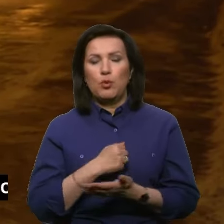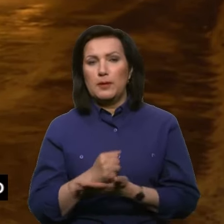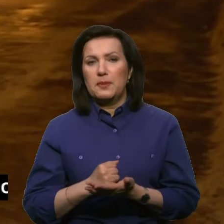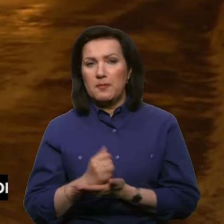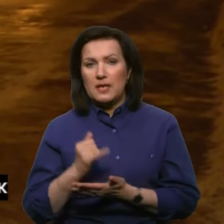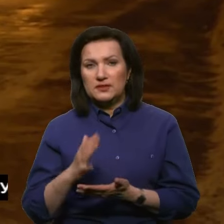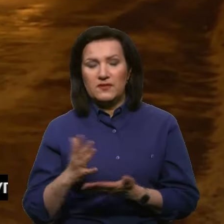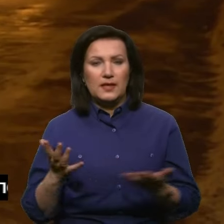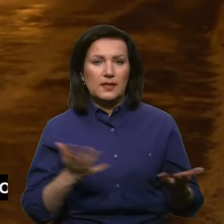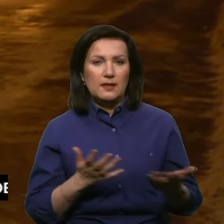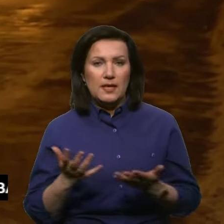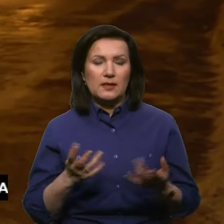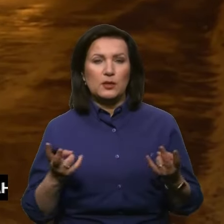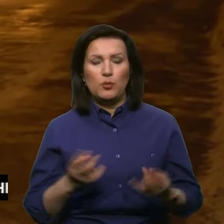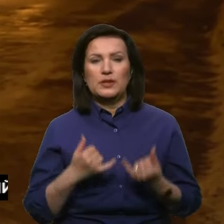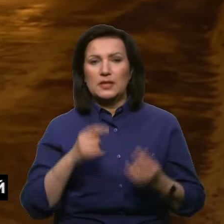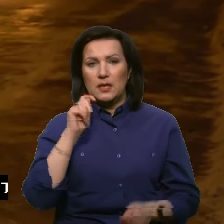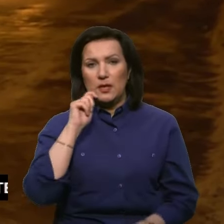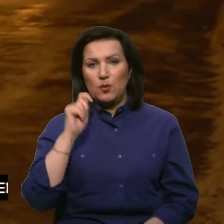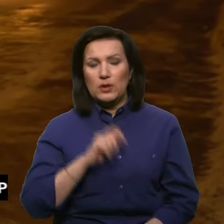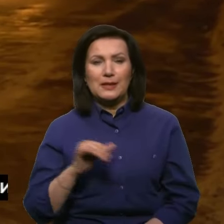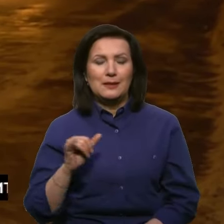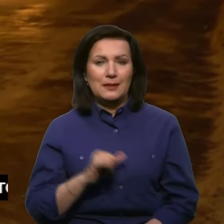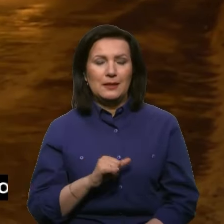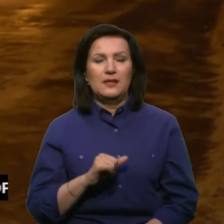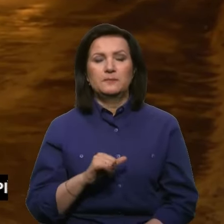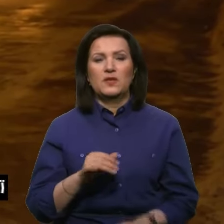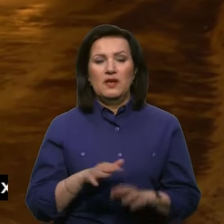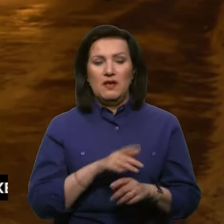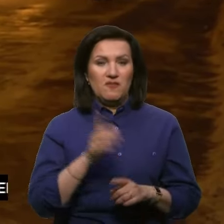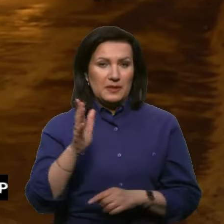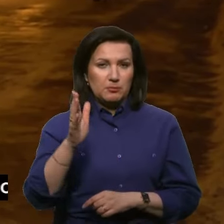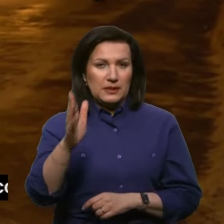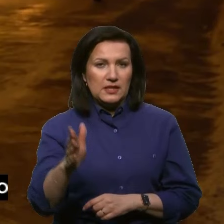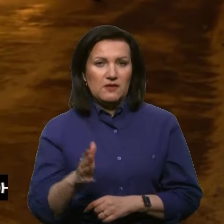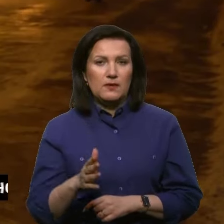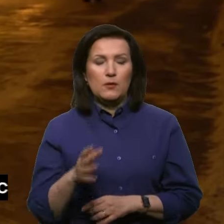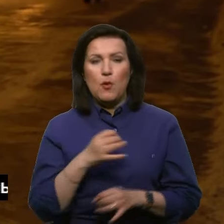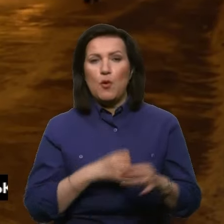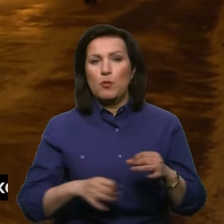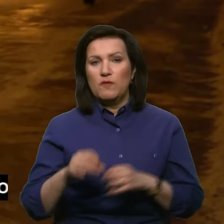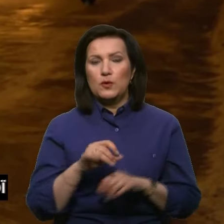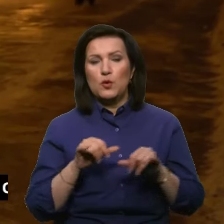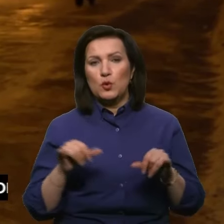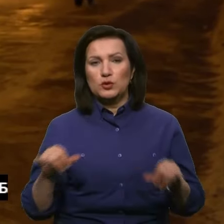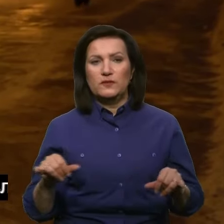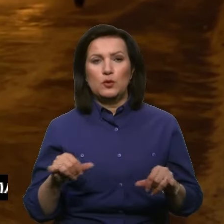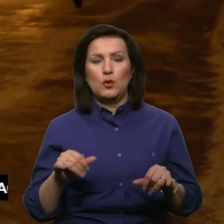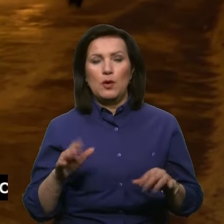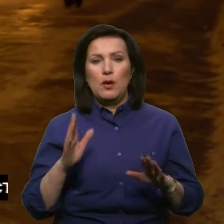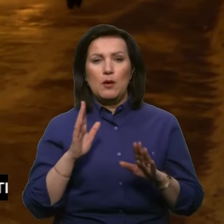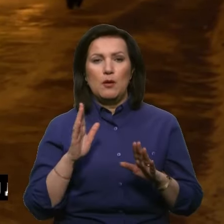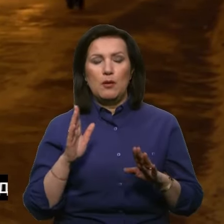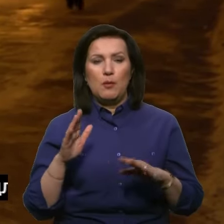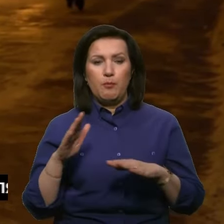боєприпасів, які необхідні для України, і в довгостроковій перспективі обговорювали розвиток, зокрема,